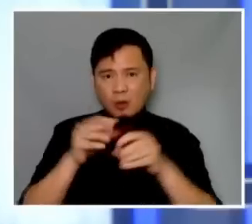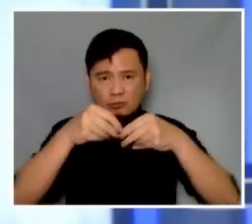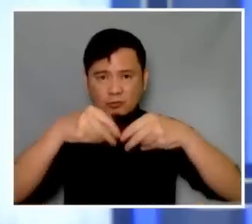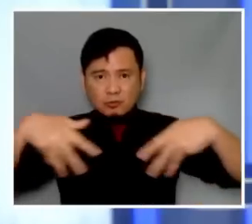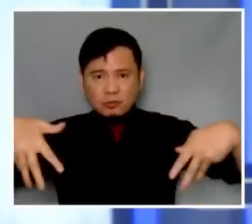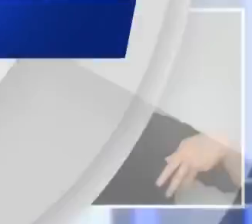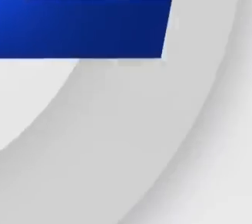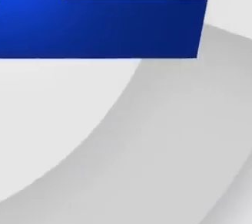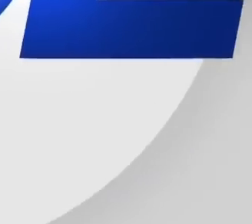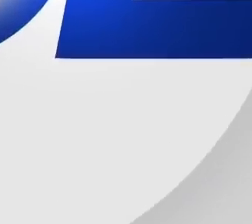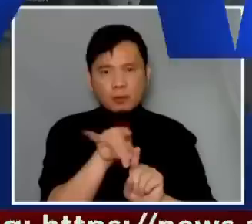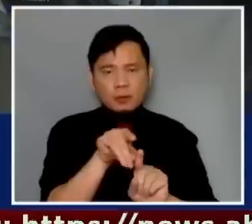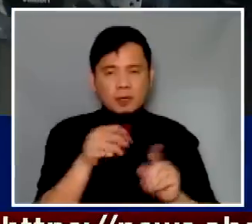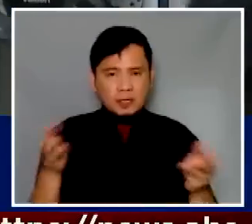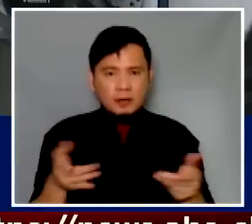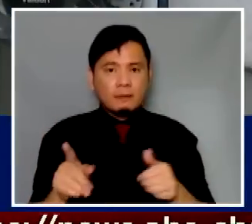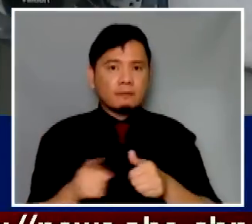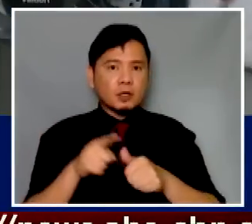Bosano.